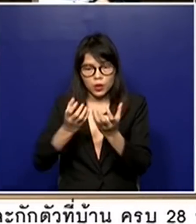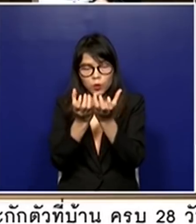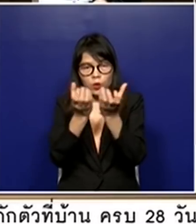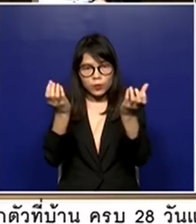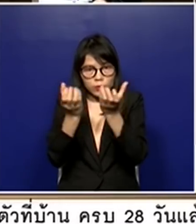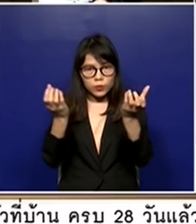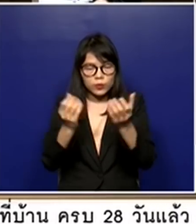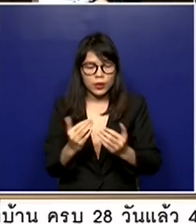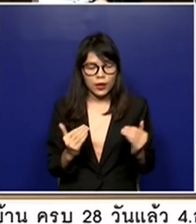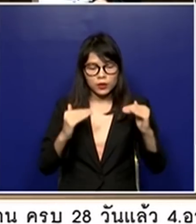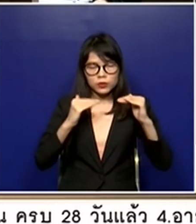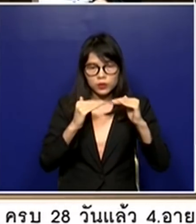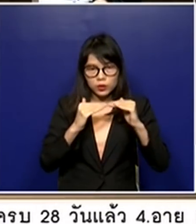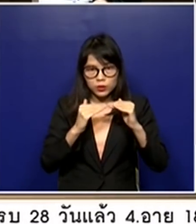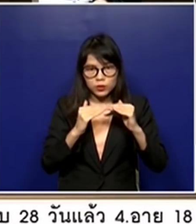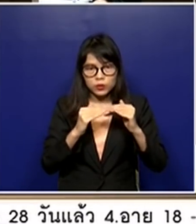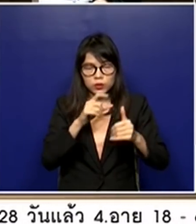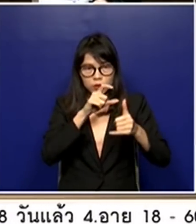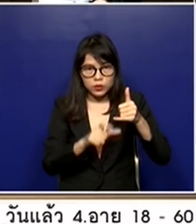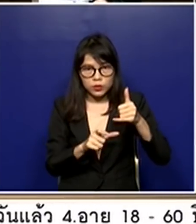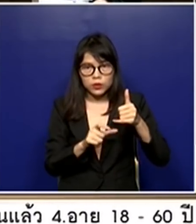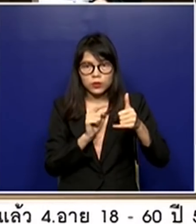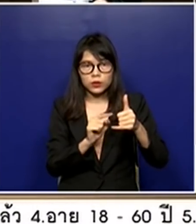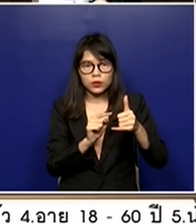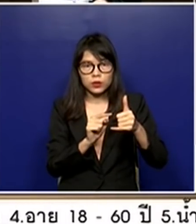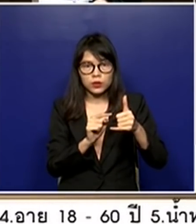ว่าเดี๋ยวจะประท้วงให้ถึงที่สุดเหมือนกันค่ะ